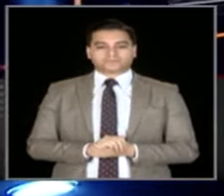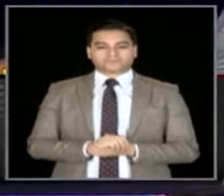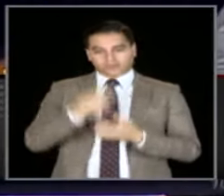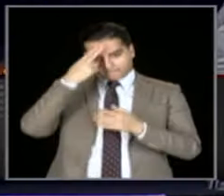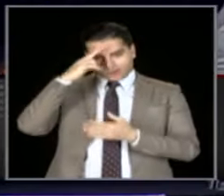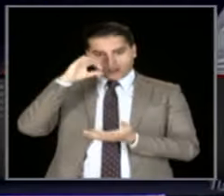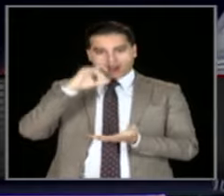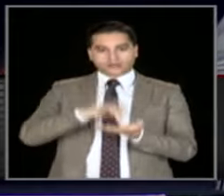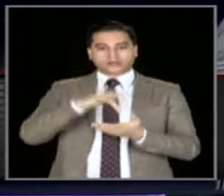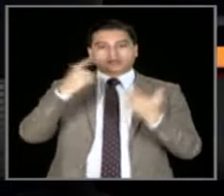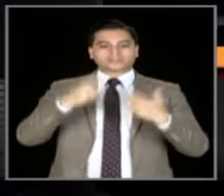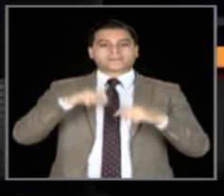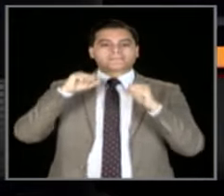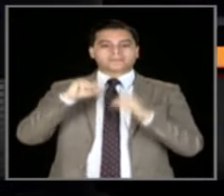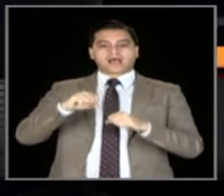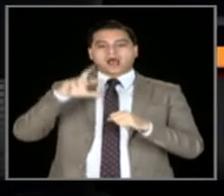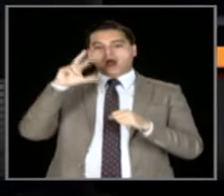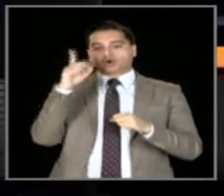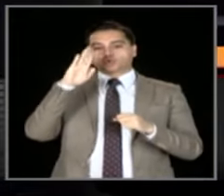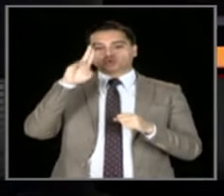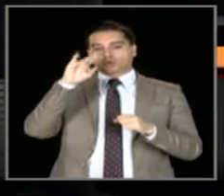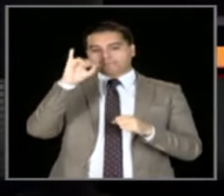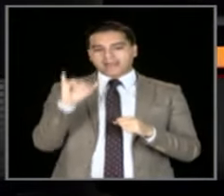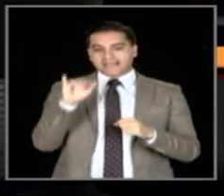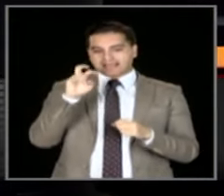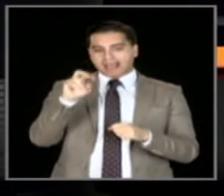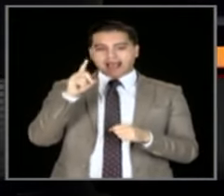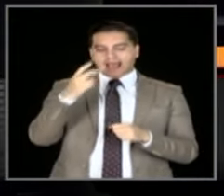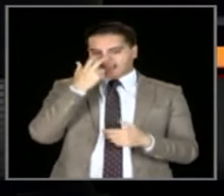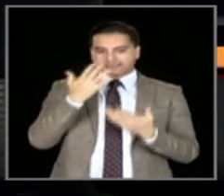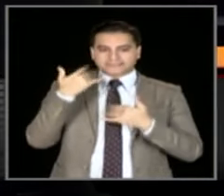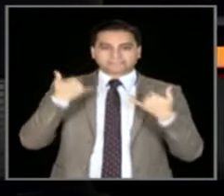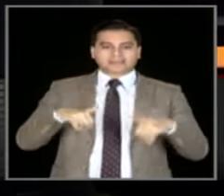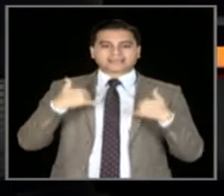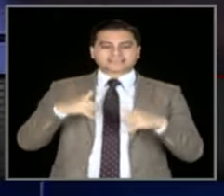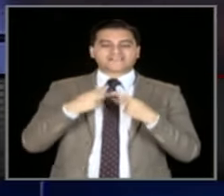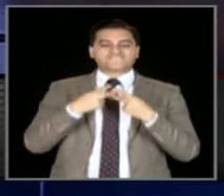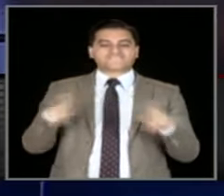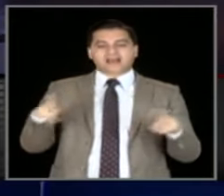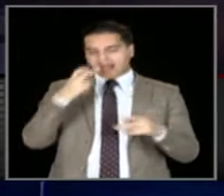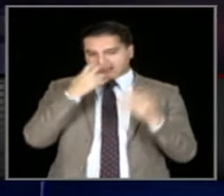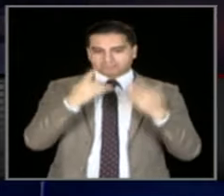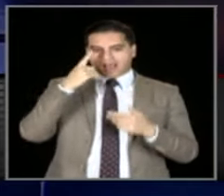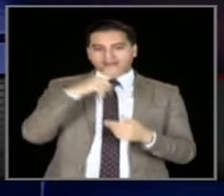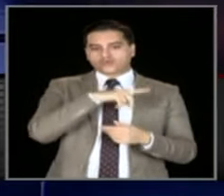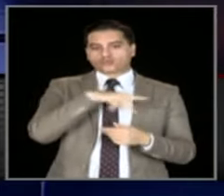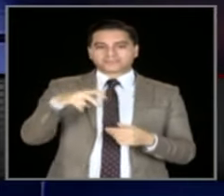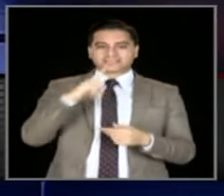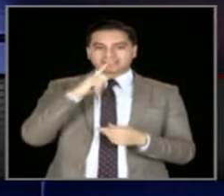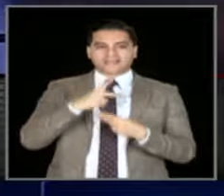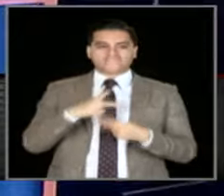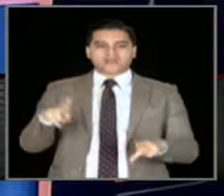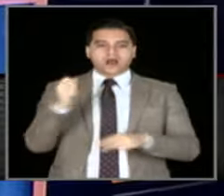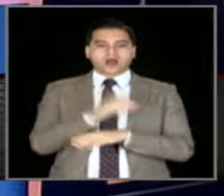ما هي عاصمة الدولة الرستومية التي قامت بالجزائر في القرن الثامن الميلادي؟